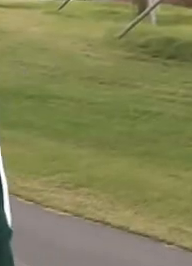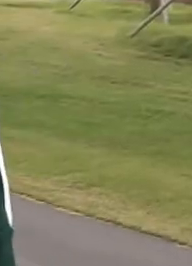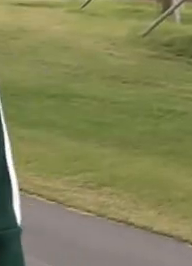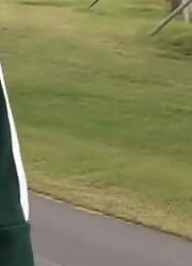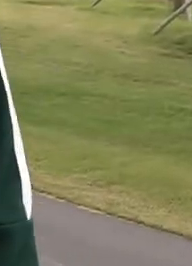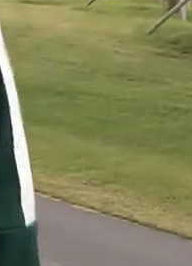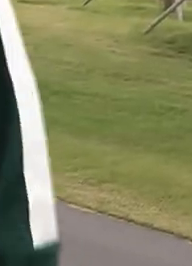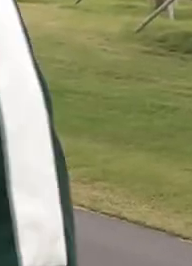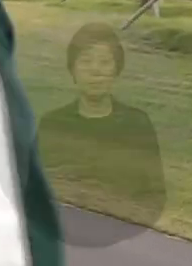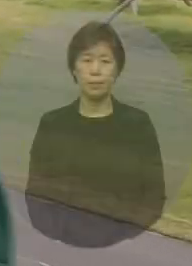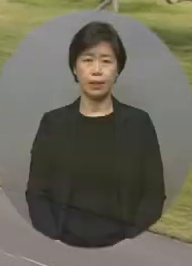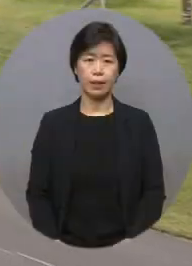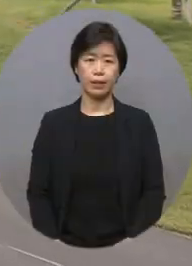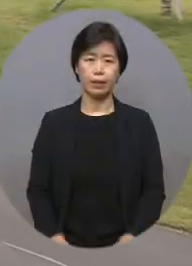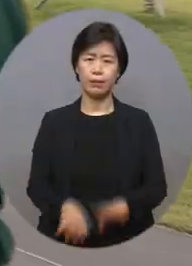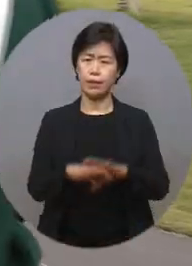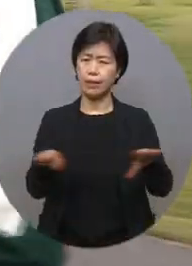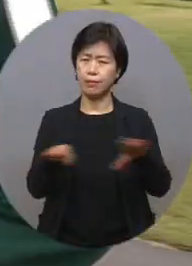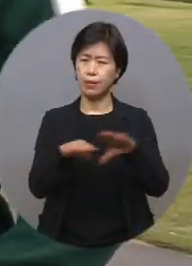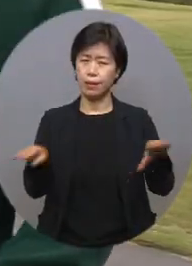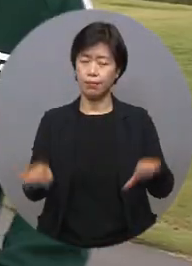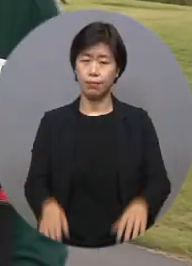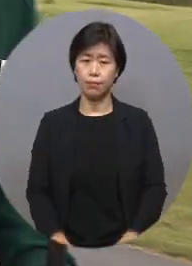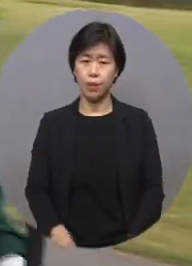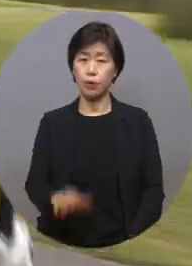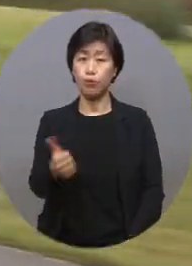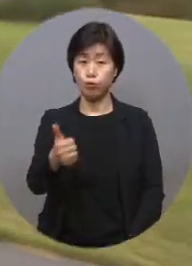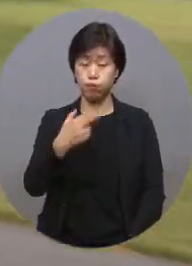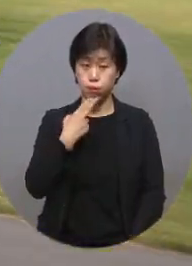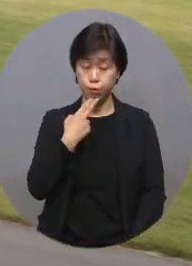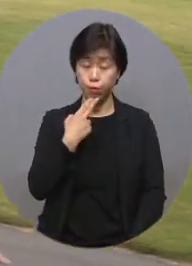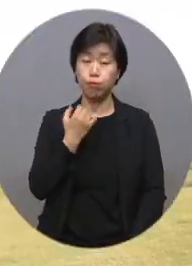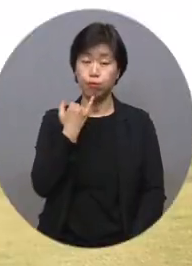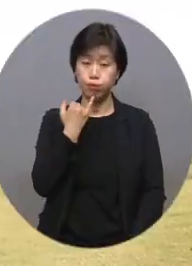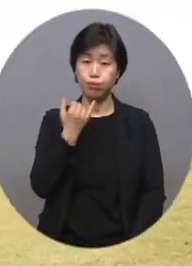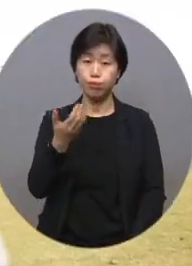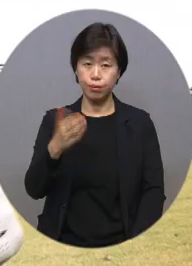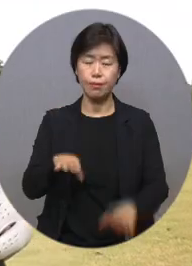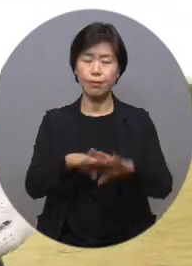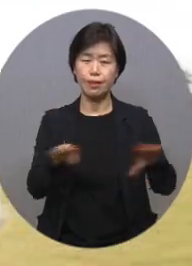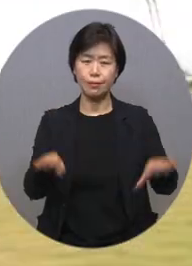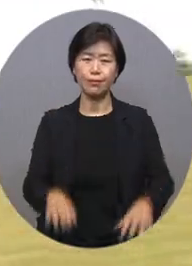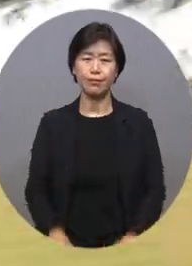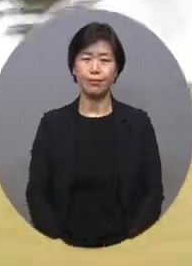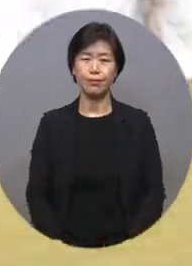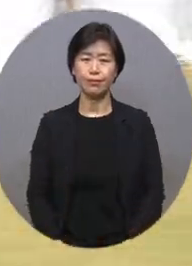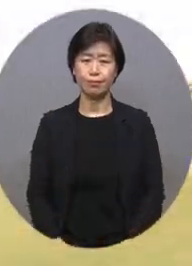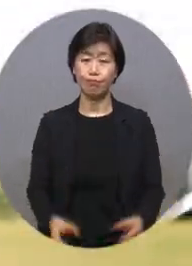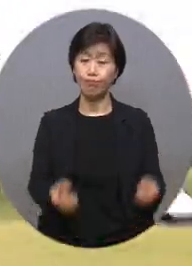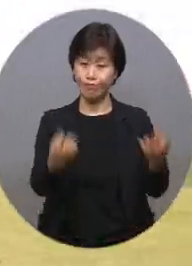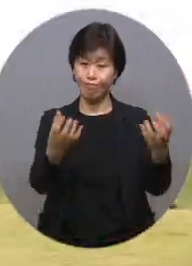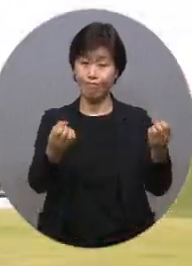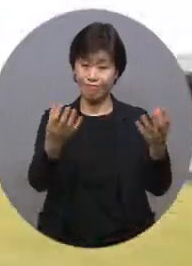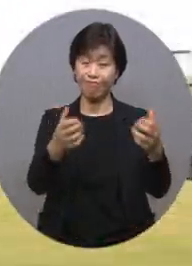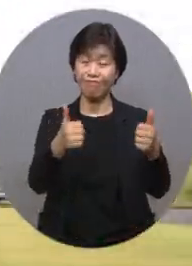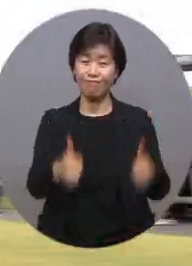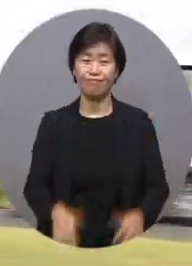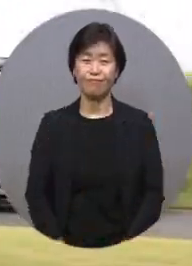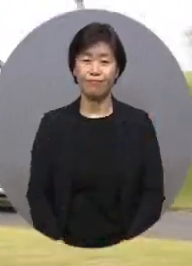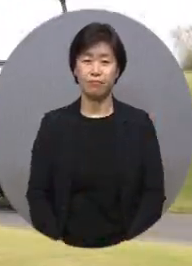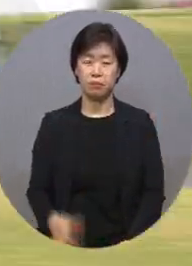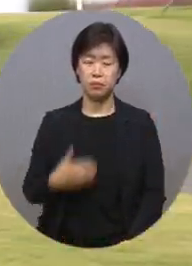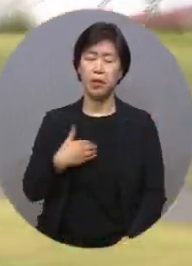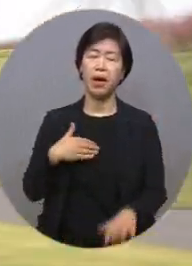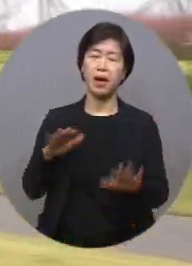아, 쟤! 아, 쟤! 잘 갔어. 몸 풀렸어. 축하드려요! 나이스! 몸 풀렸어.